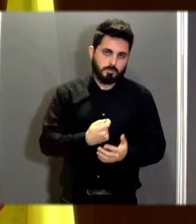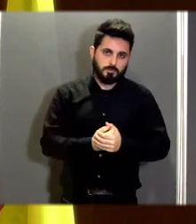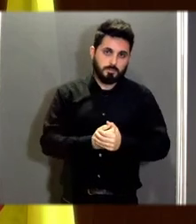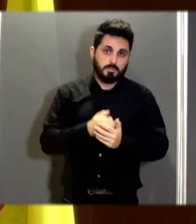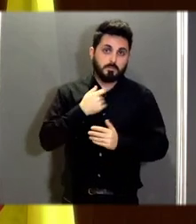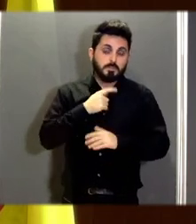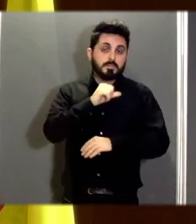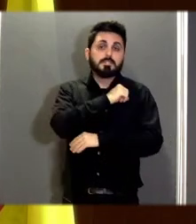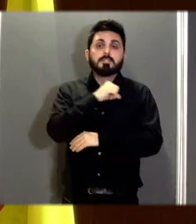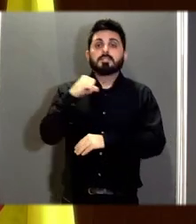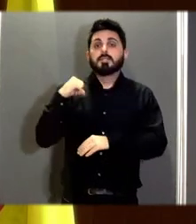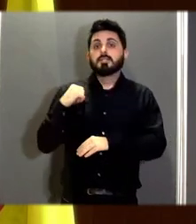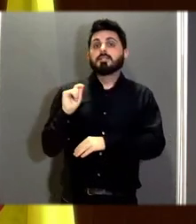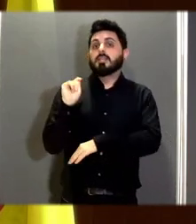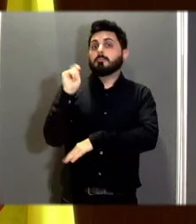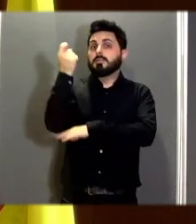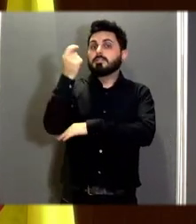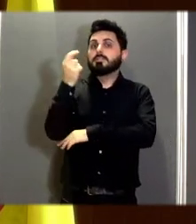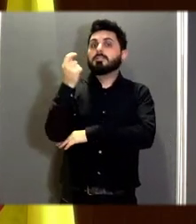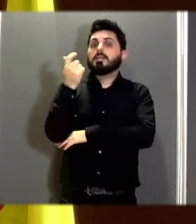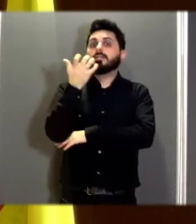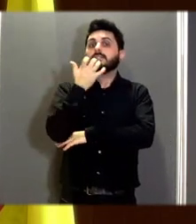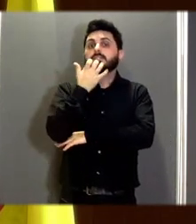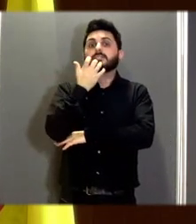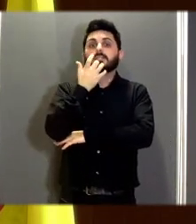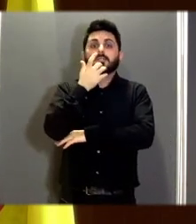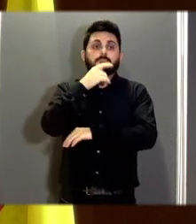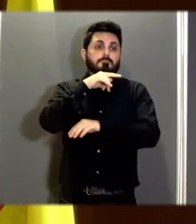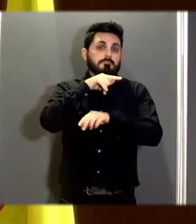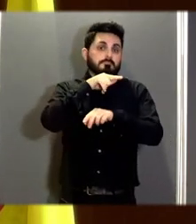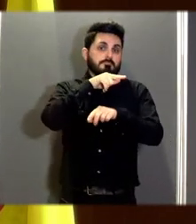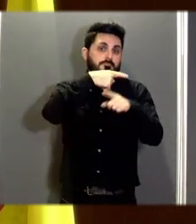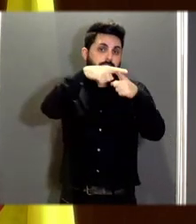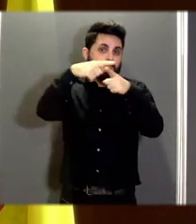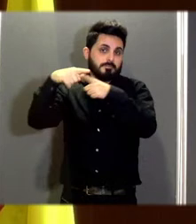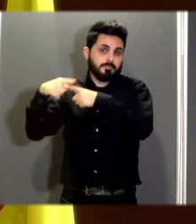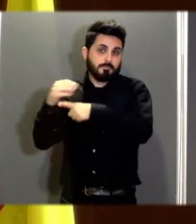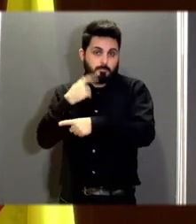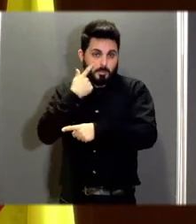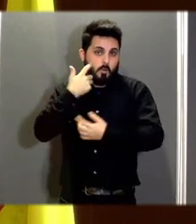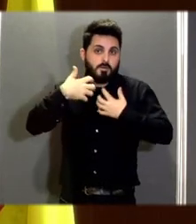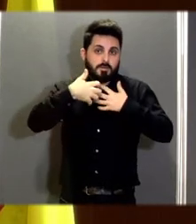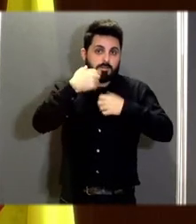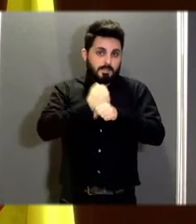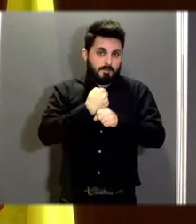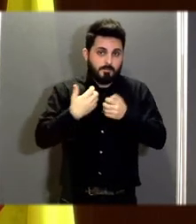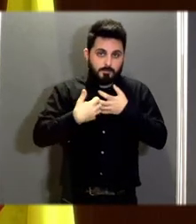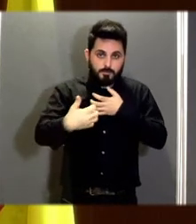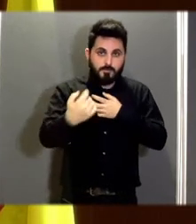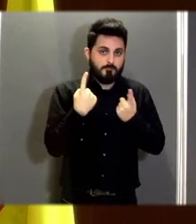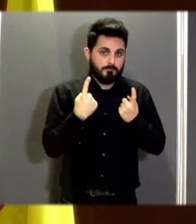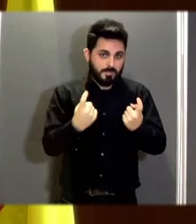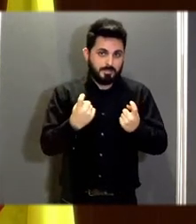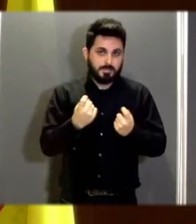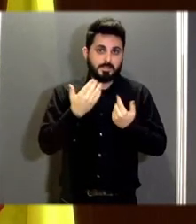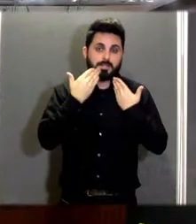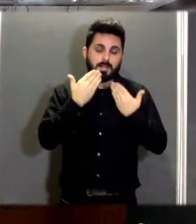moment que les condicions són favorables. Com veieu, molta feina tenim per davant. Moltes gràcies, visca Catalunya Lliure.